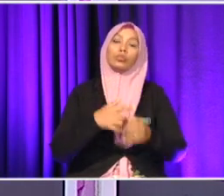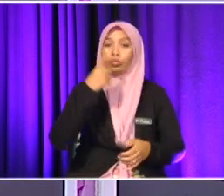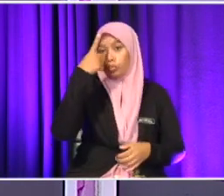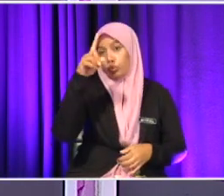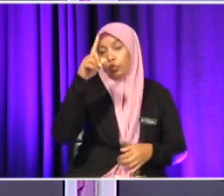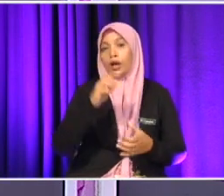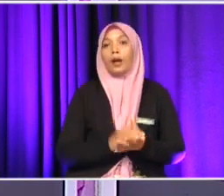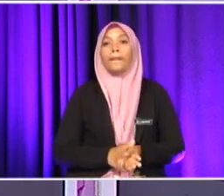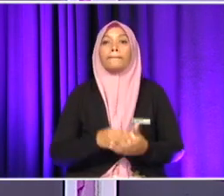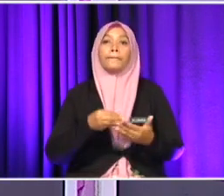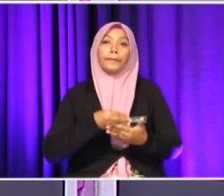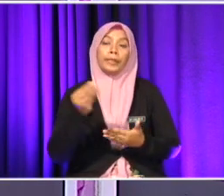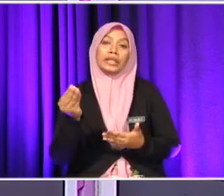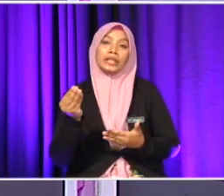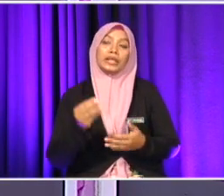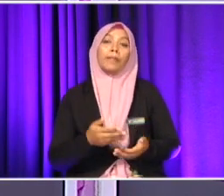dapat